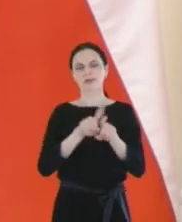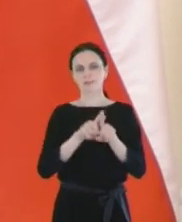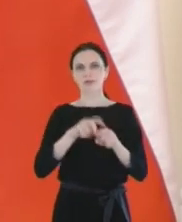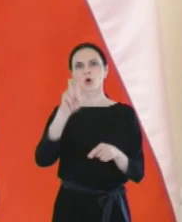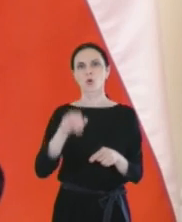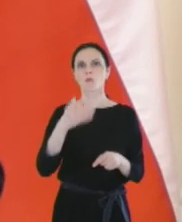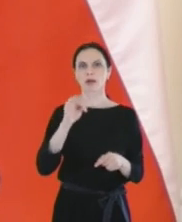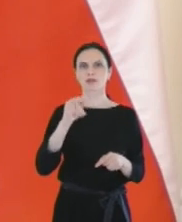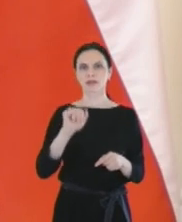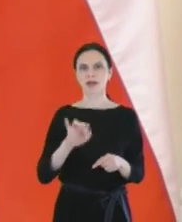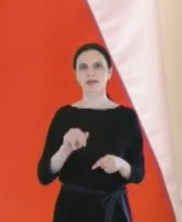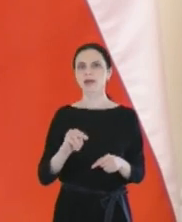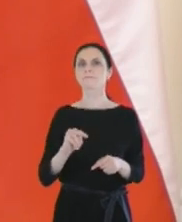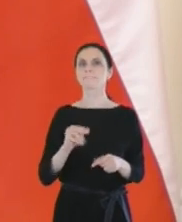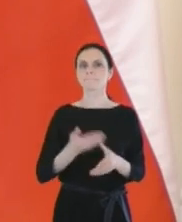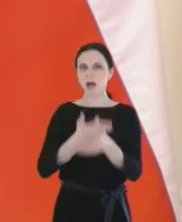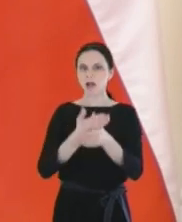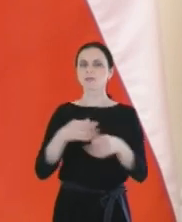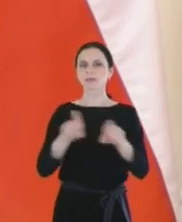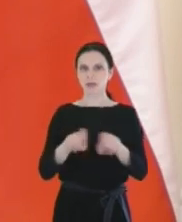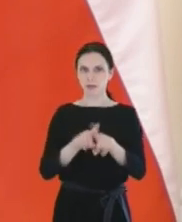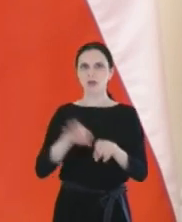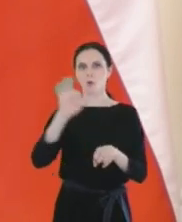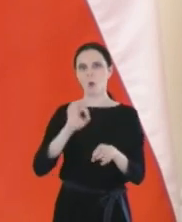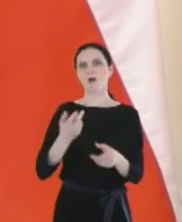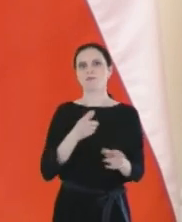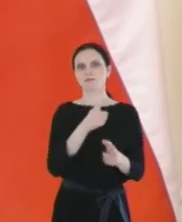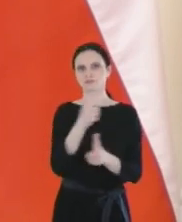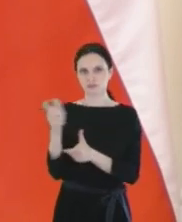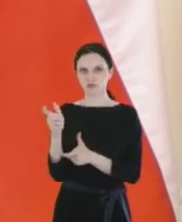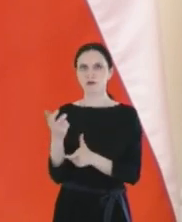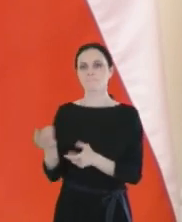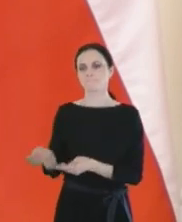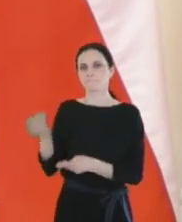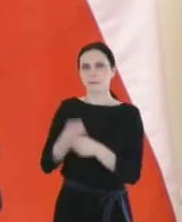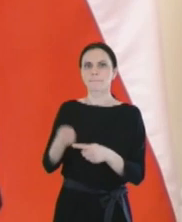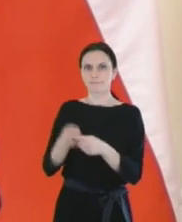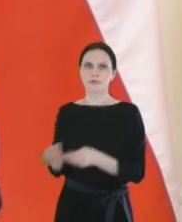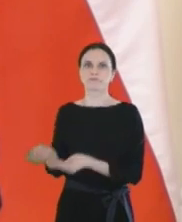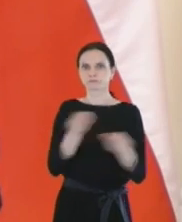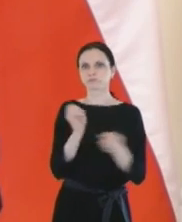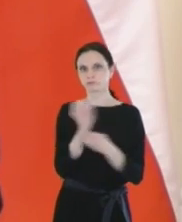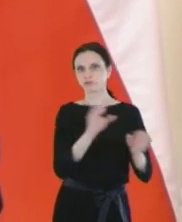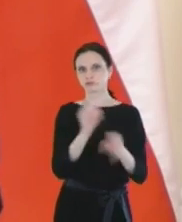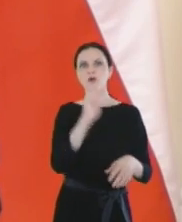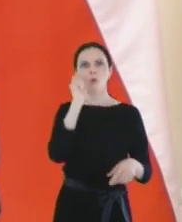humanitarinę pagalbą. Ir pagalba ginkluotę, kurią mes jau teikėme.